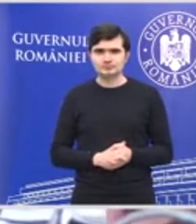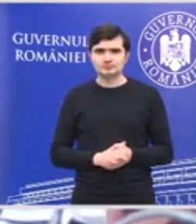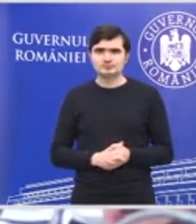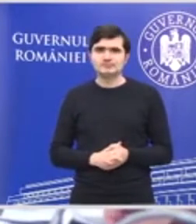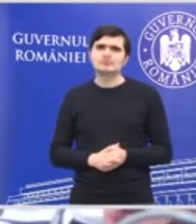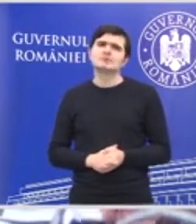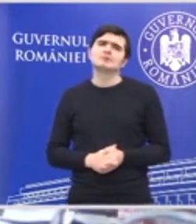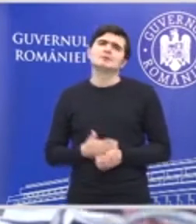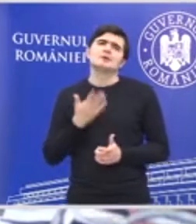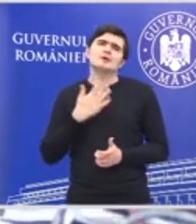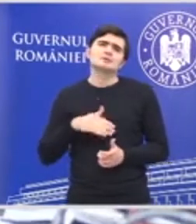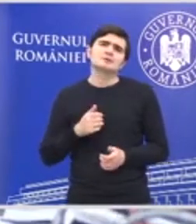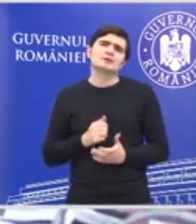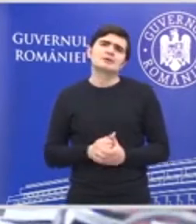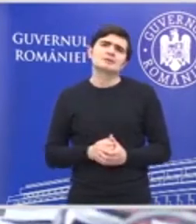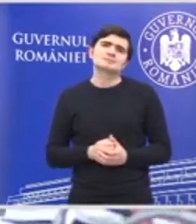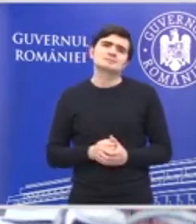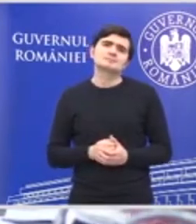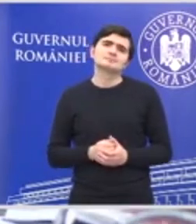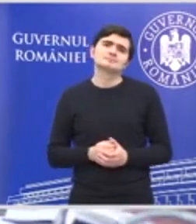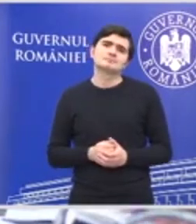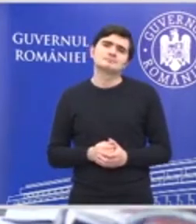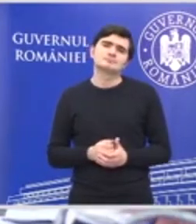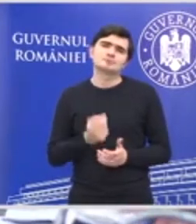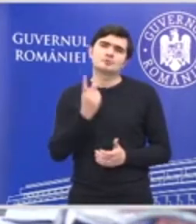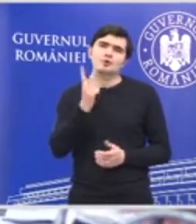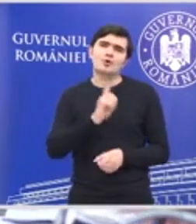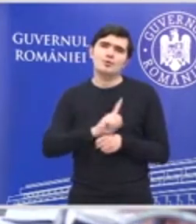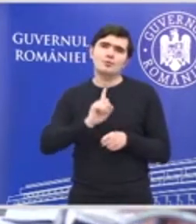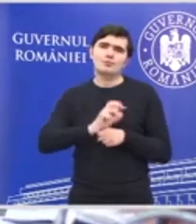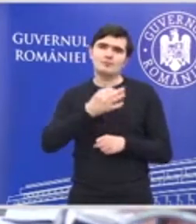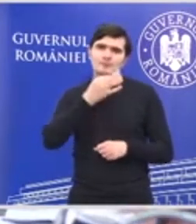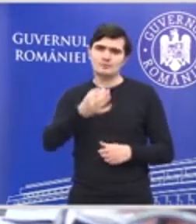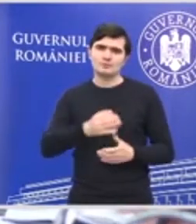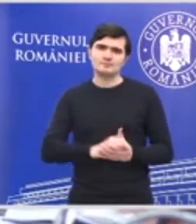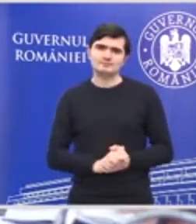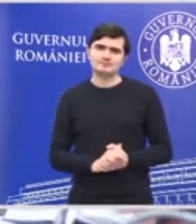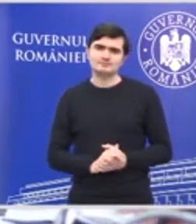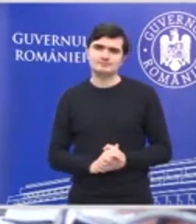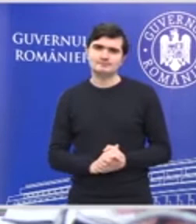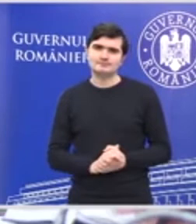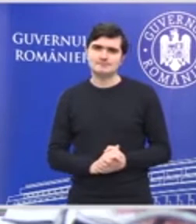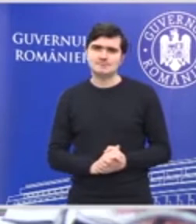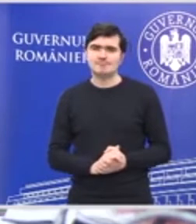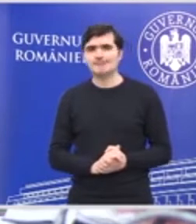Aș vrea să fac două mențiuni.